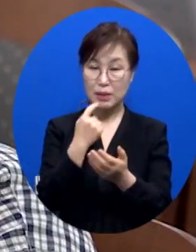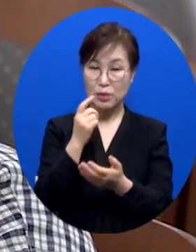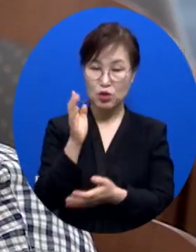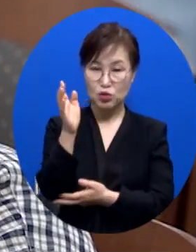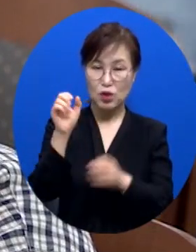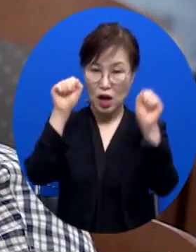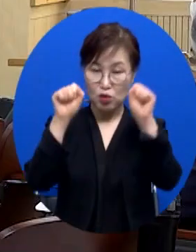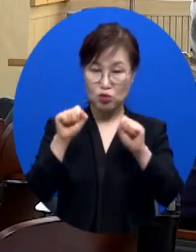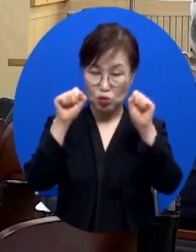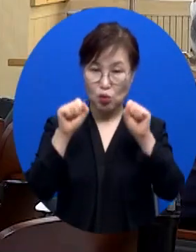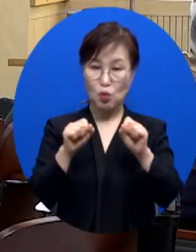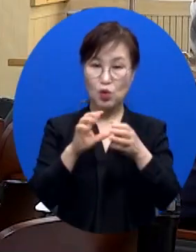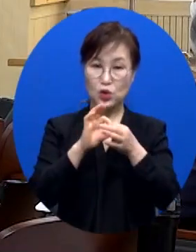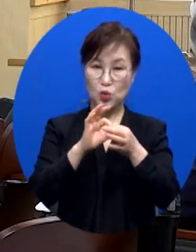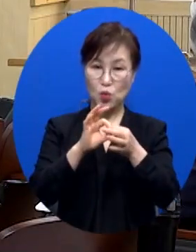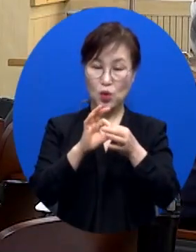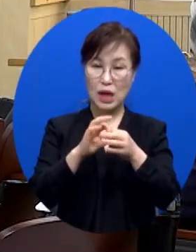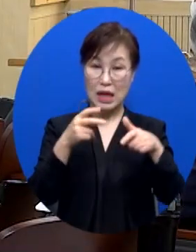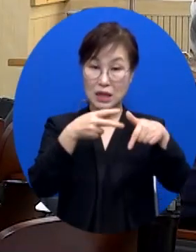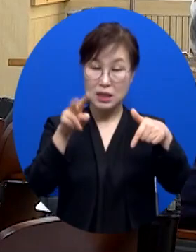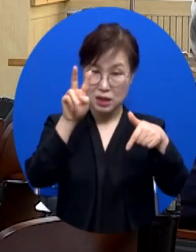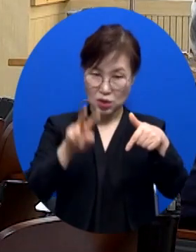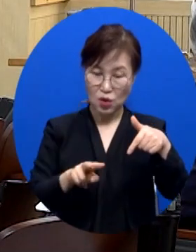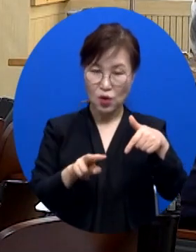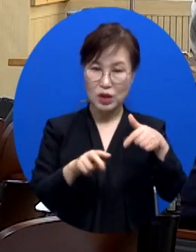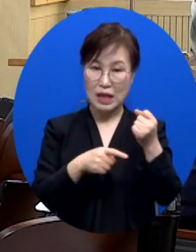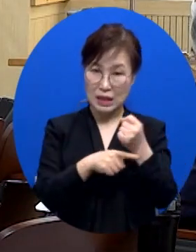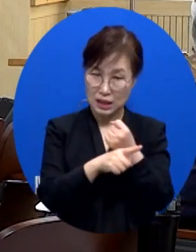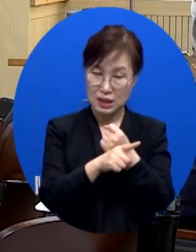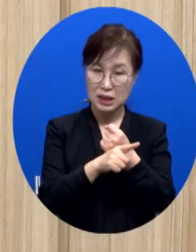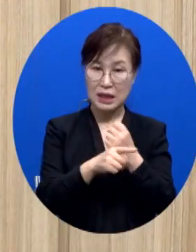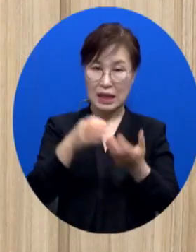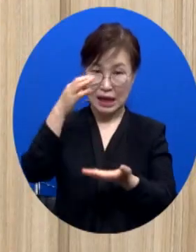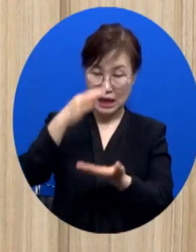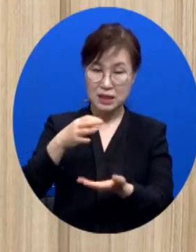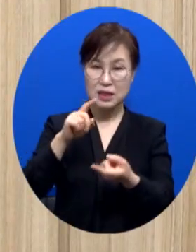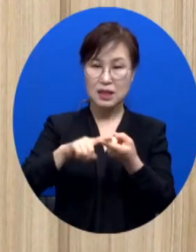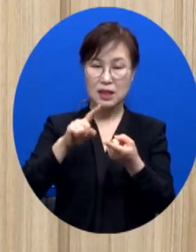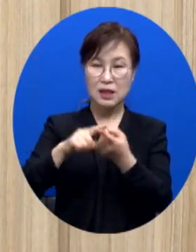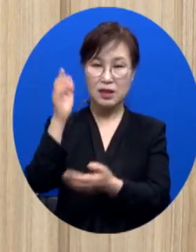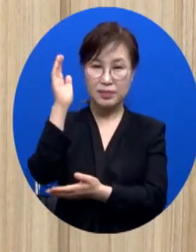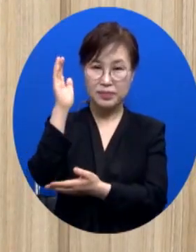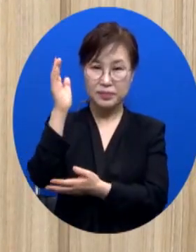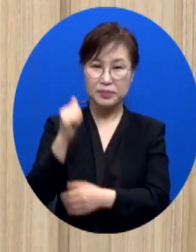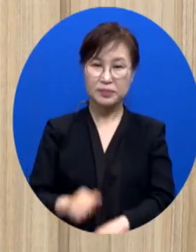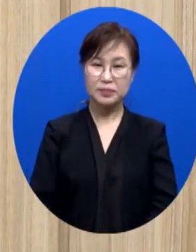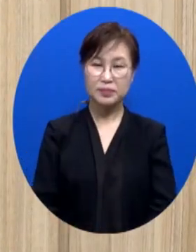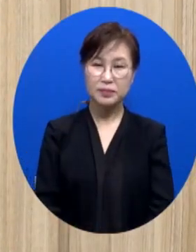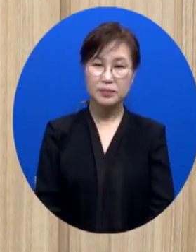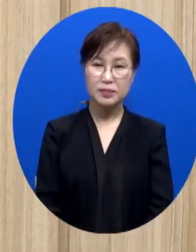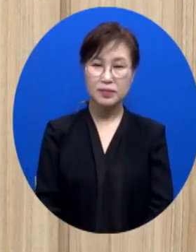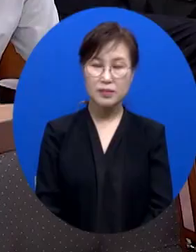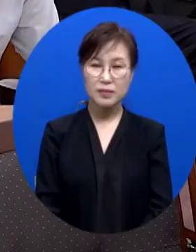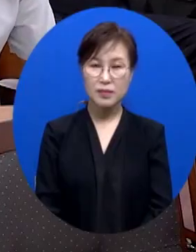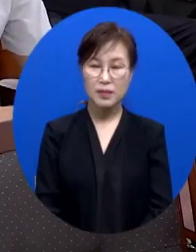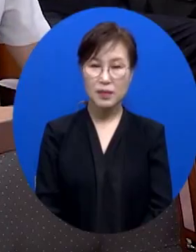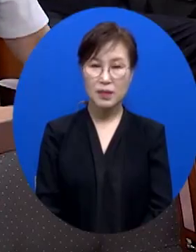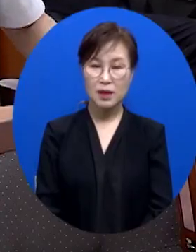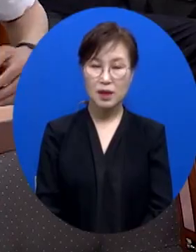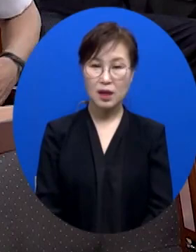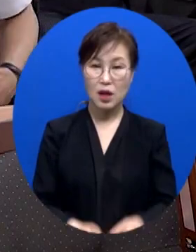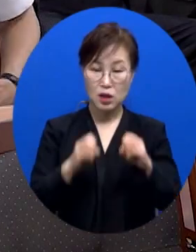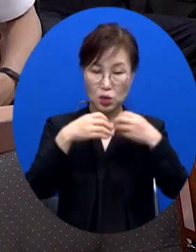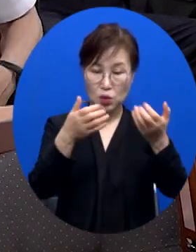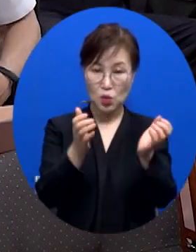민주화운동사에서 인천도시산업선교회가 갖는 의미와 역사적 가치 등에 대해 강의했습니다. 이어